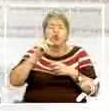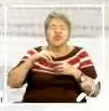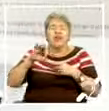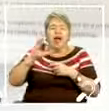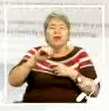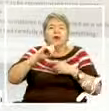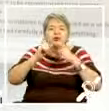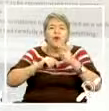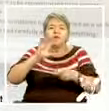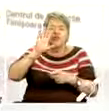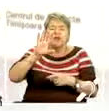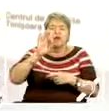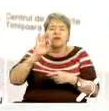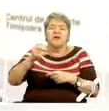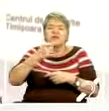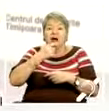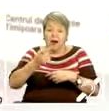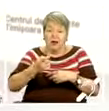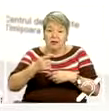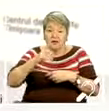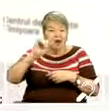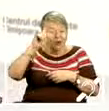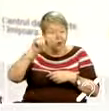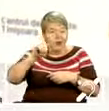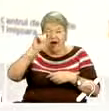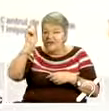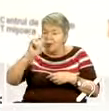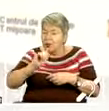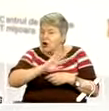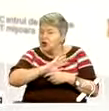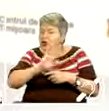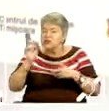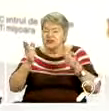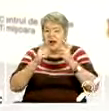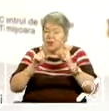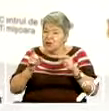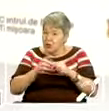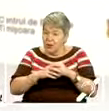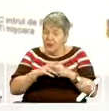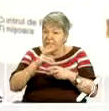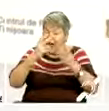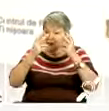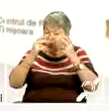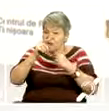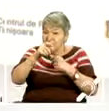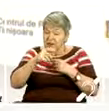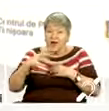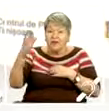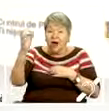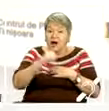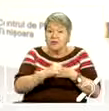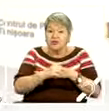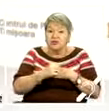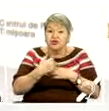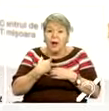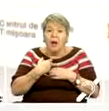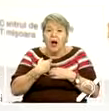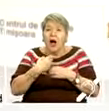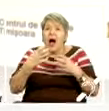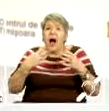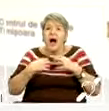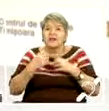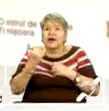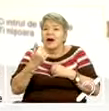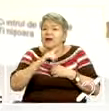este sărbătorit în fiecare an, luna februarie toată lumea îl sărbătorește, însă prin această expoziție aducem opere care nu sunt